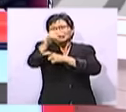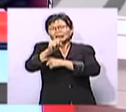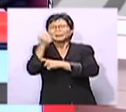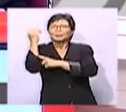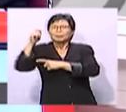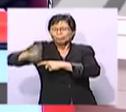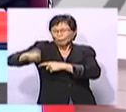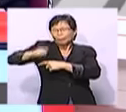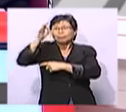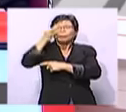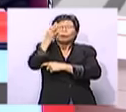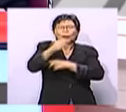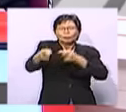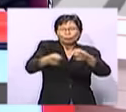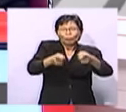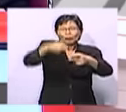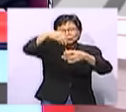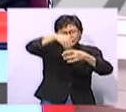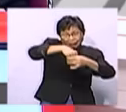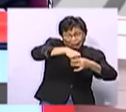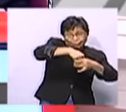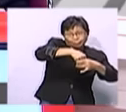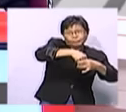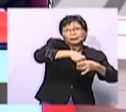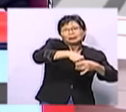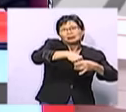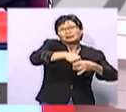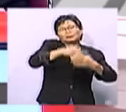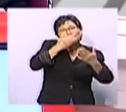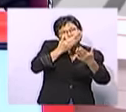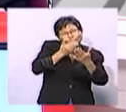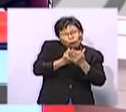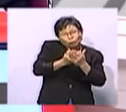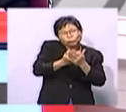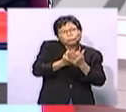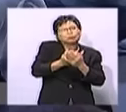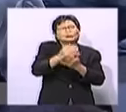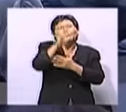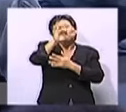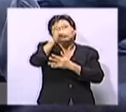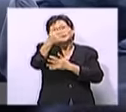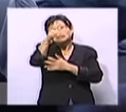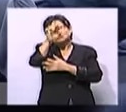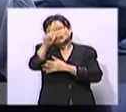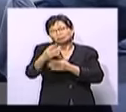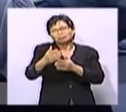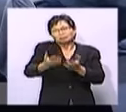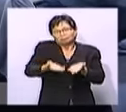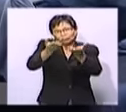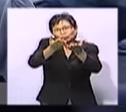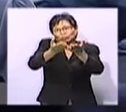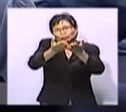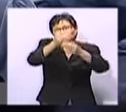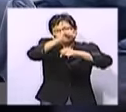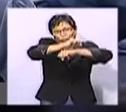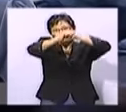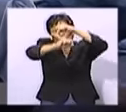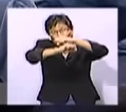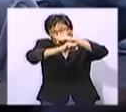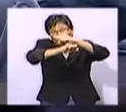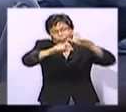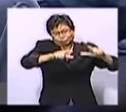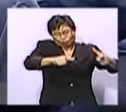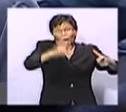Mahkamah Persekutuan dan pengurusan dalaman yang jitu. Menurut Tan Sri Richard, cadangan pengurusan struktur